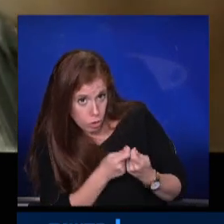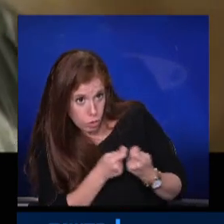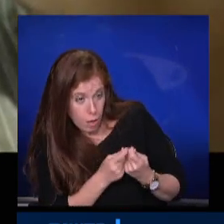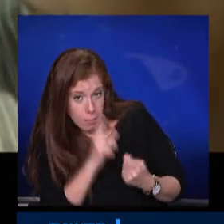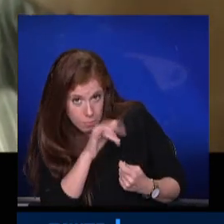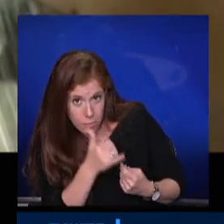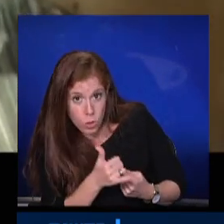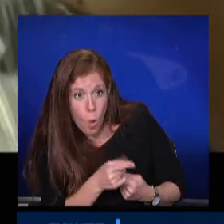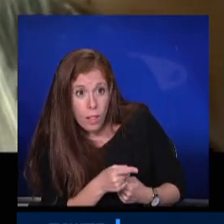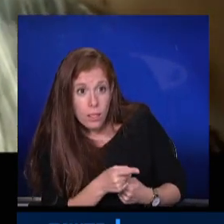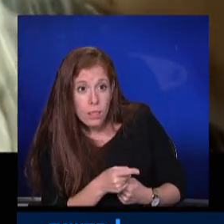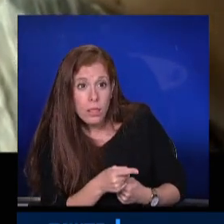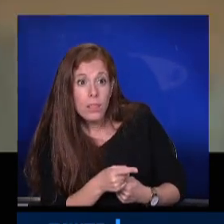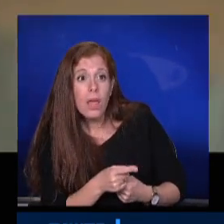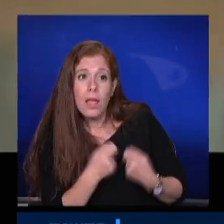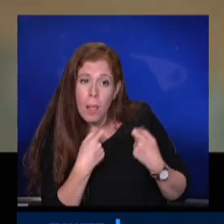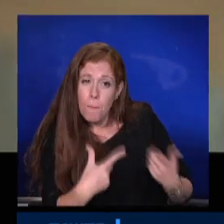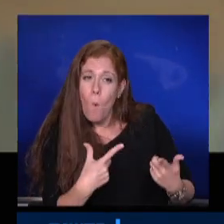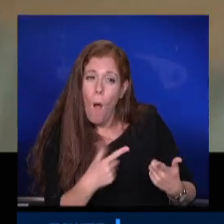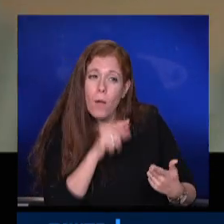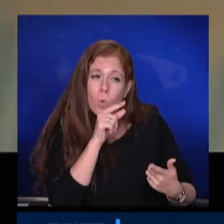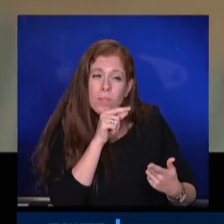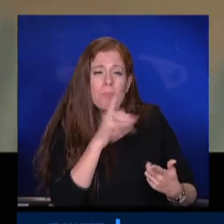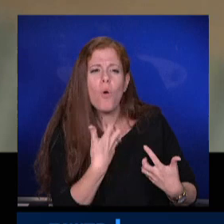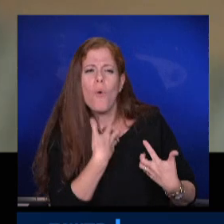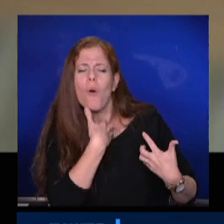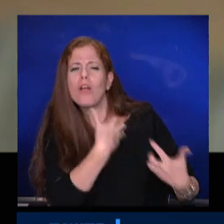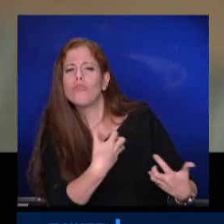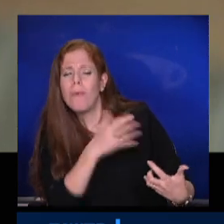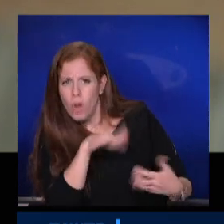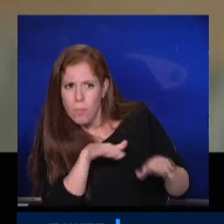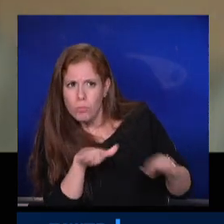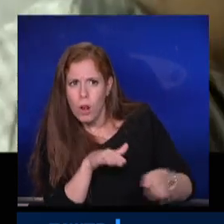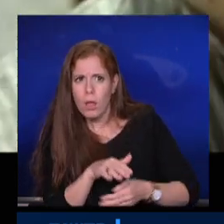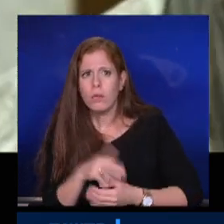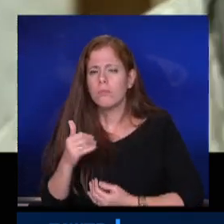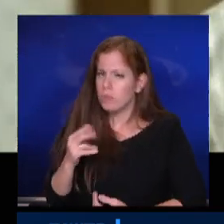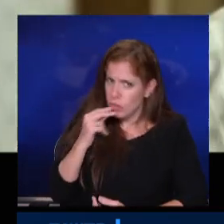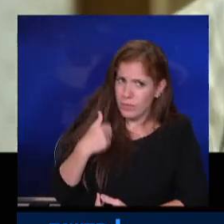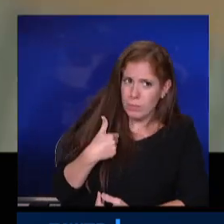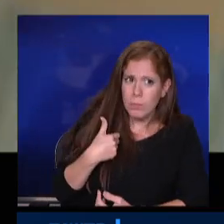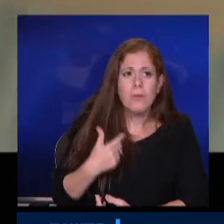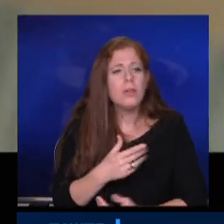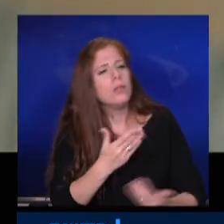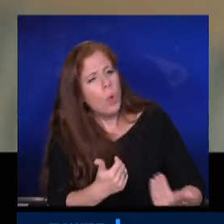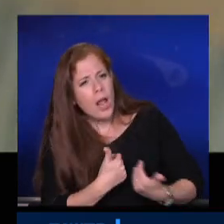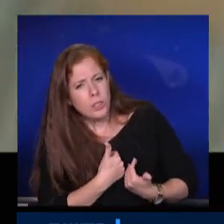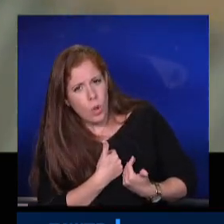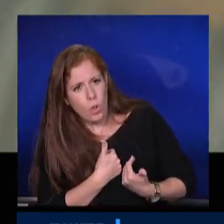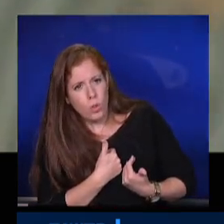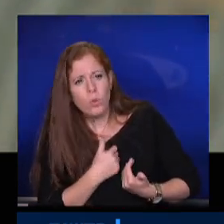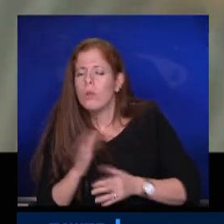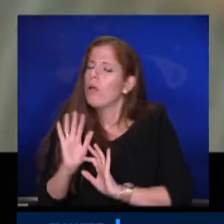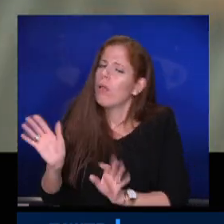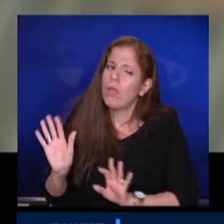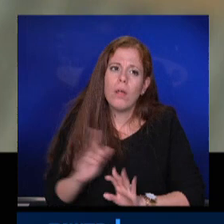הייתי? אינת תביא את יור הפלט הג'רמל ברדד, הייתי לחוקומה. אסה קד תחקי. אינת קדר תעוון משוואי הבאי לסביר עם הלחסקי? לא, לא. ליש,